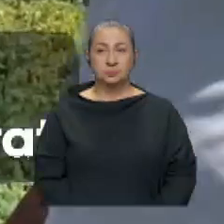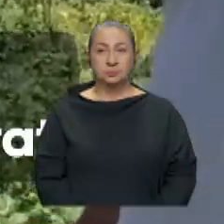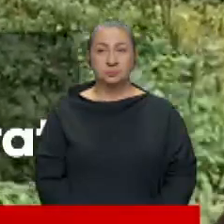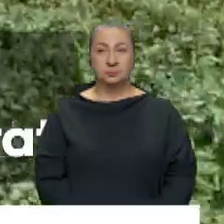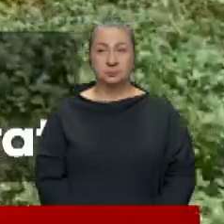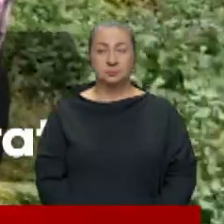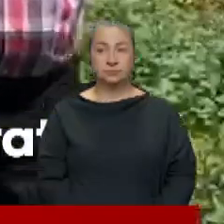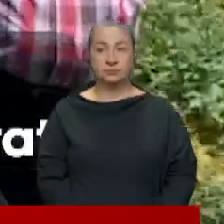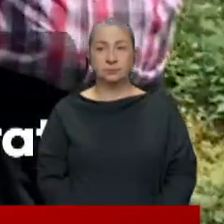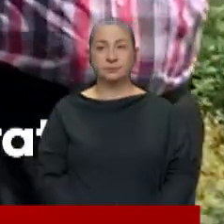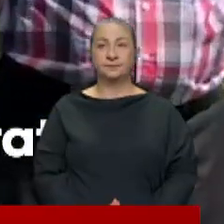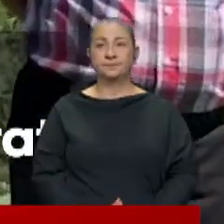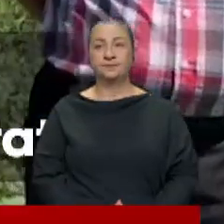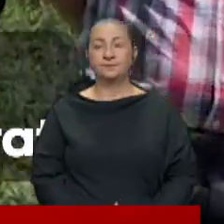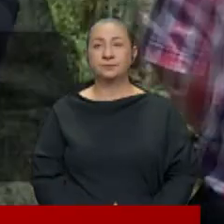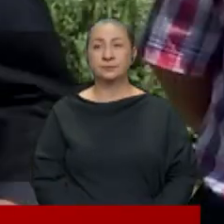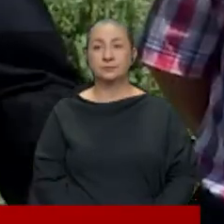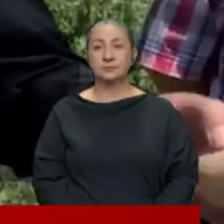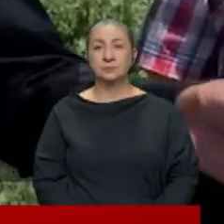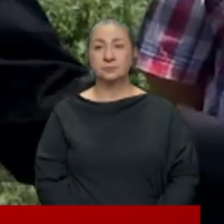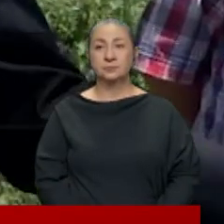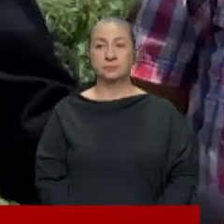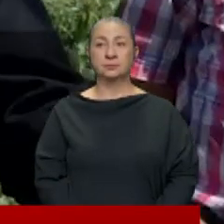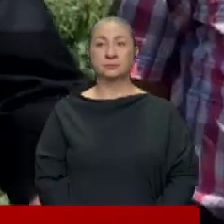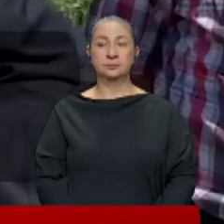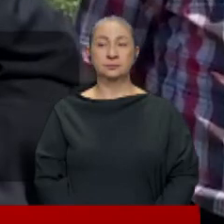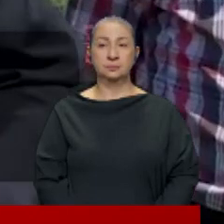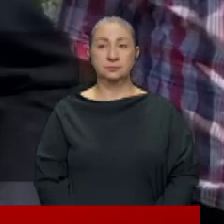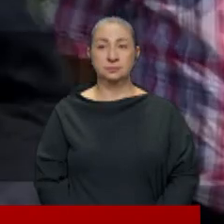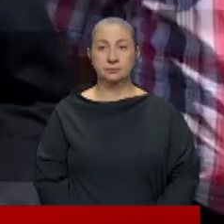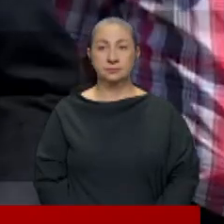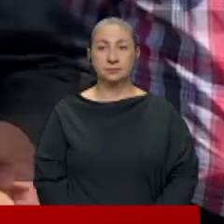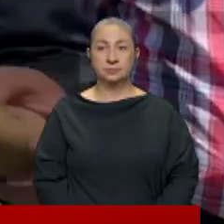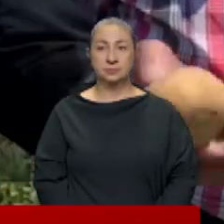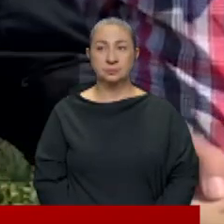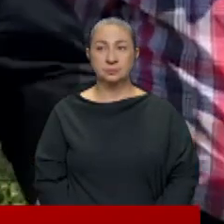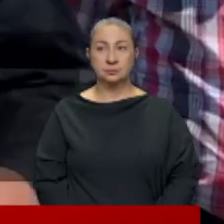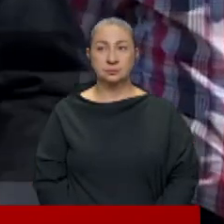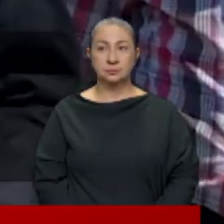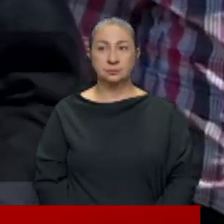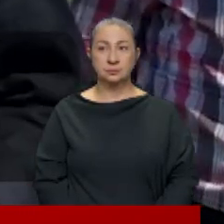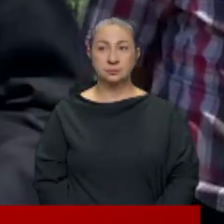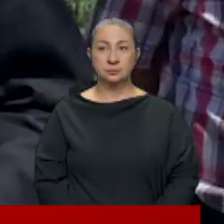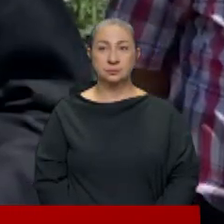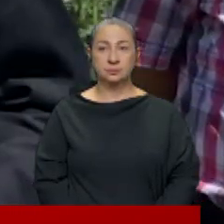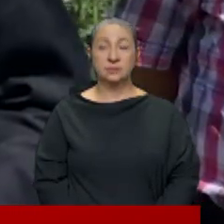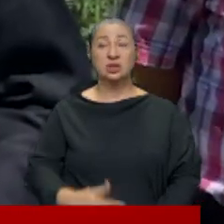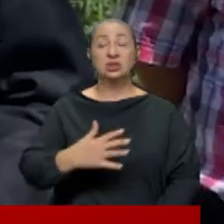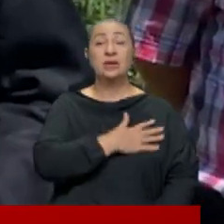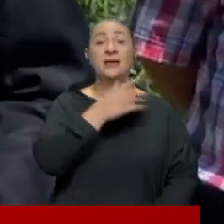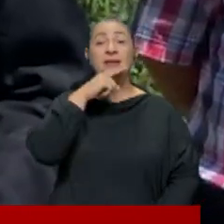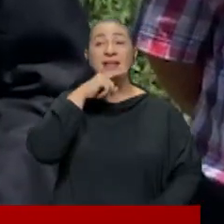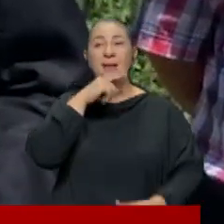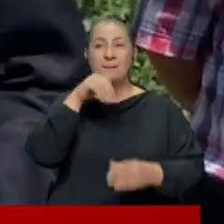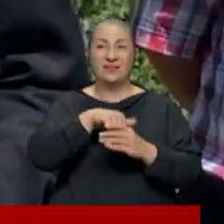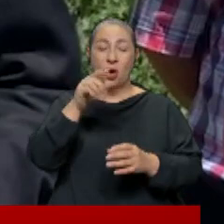lirayla 6 lira arasında çıkıyor şu an patates. Buradan Niğde'den İstanbul'a giden bayağı bir nakliye bedeli biniyor. CHP Niğde